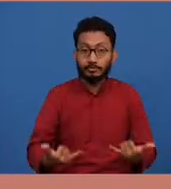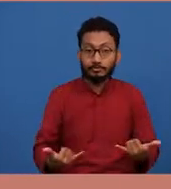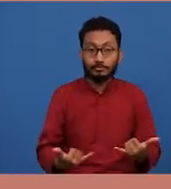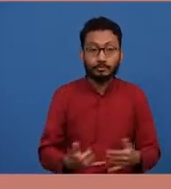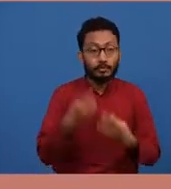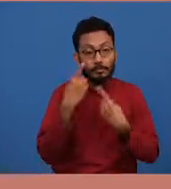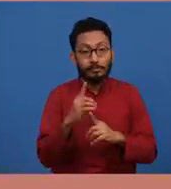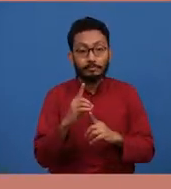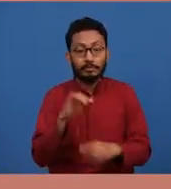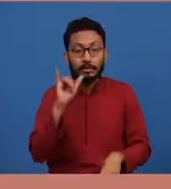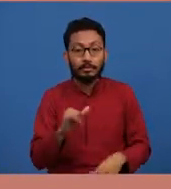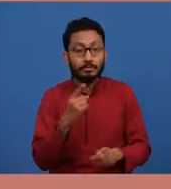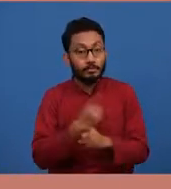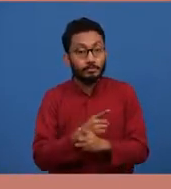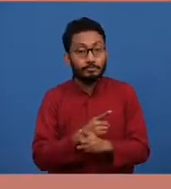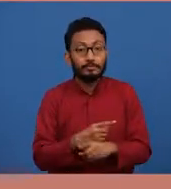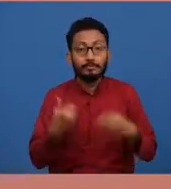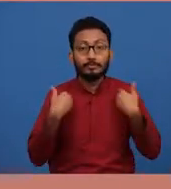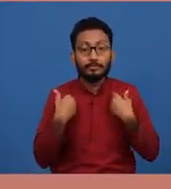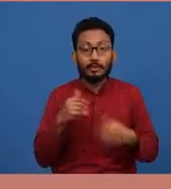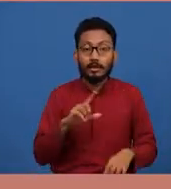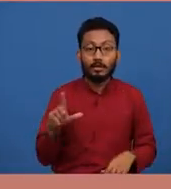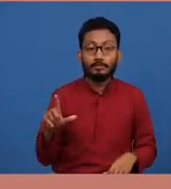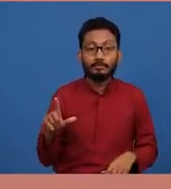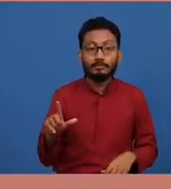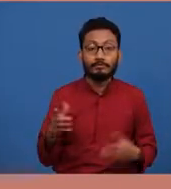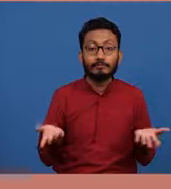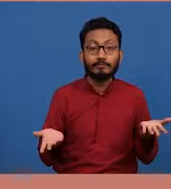jawapan yang tepat adalah...